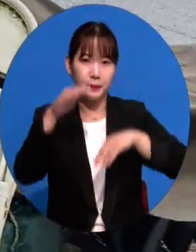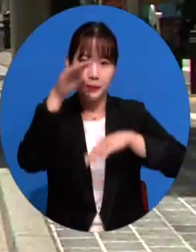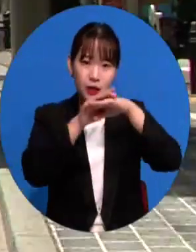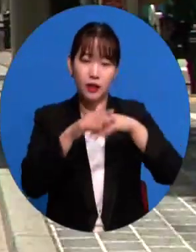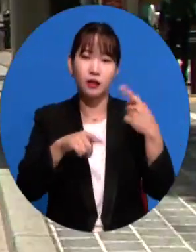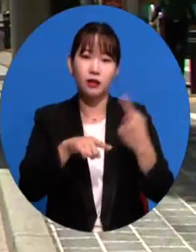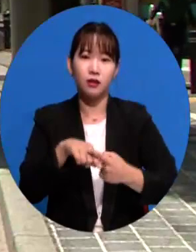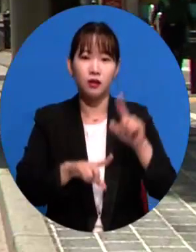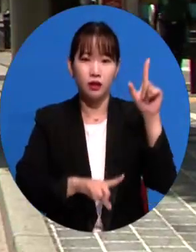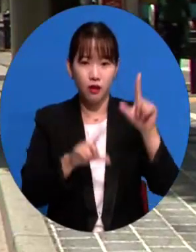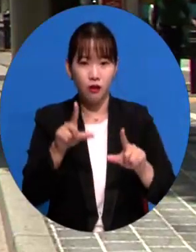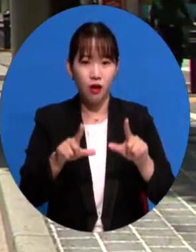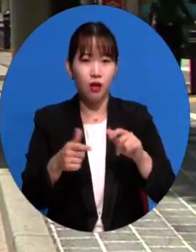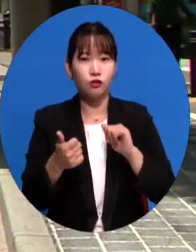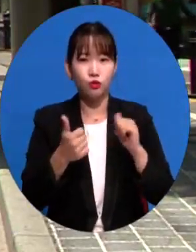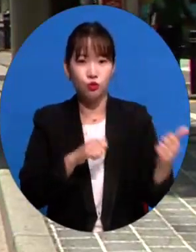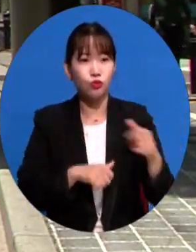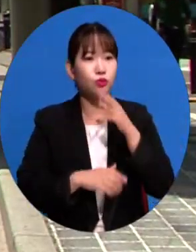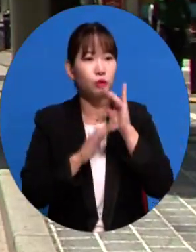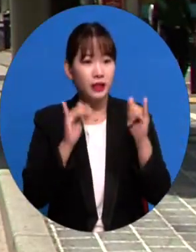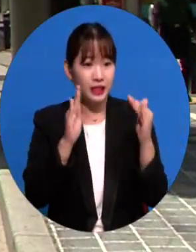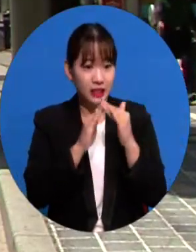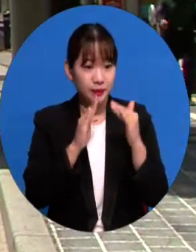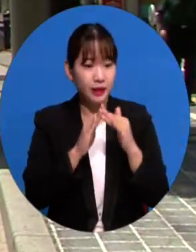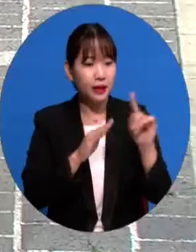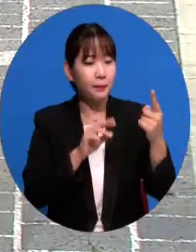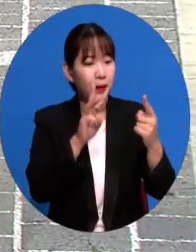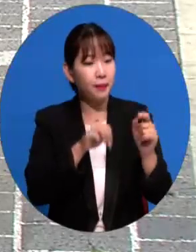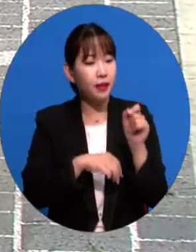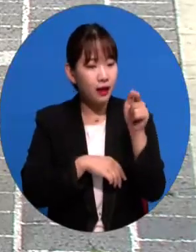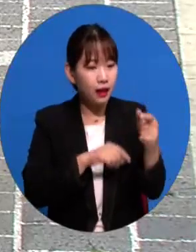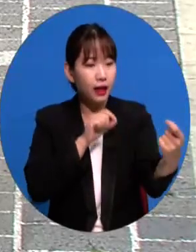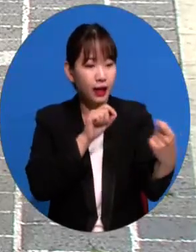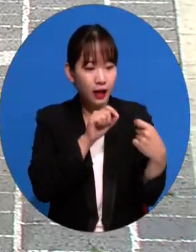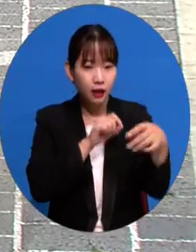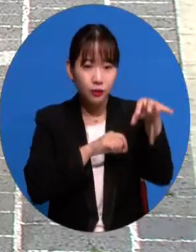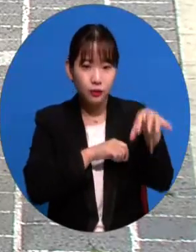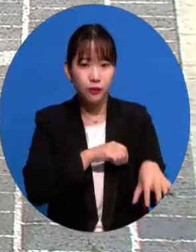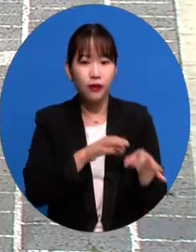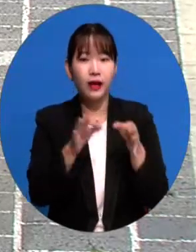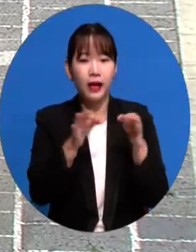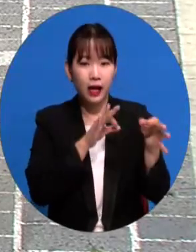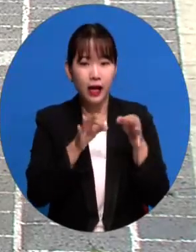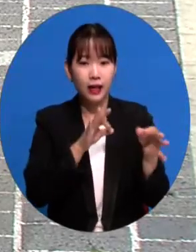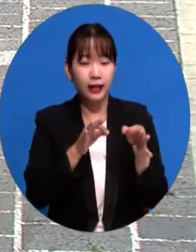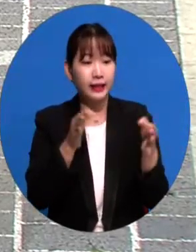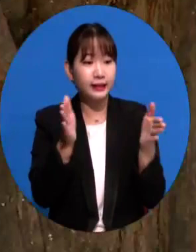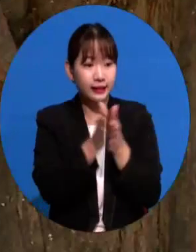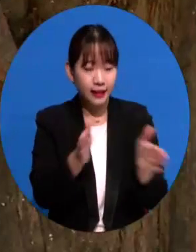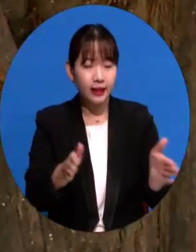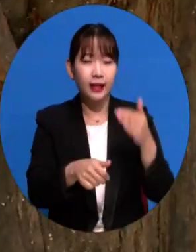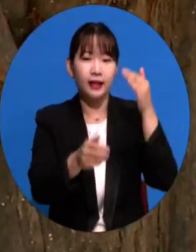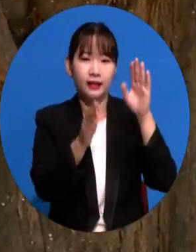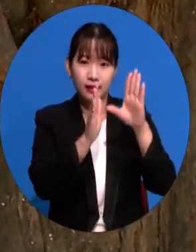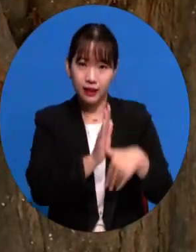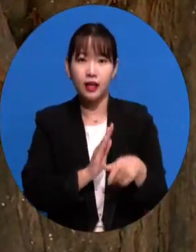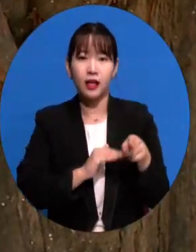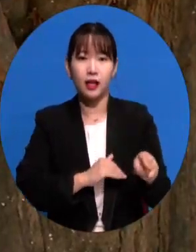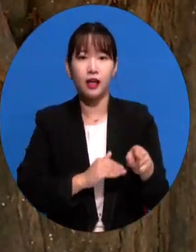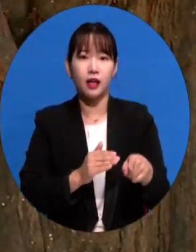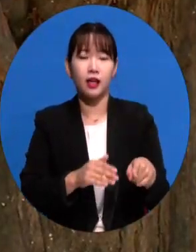상태였습니다. 목숨을 잃은 노인은 집에서 불과 100m 남짓 떨어진 곳에서 장사를 막 시작하려던